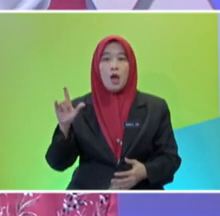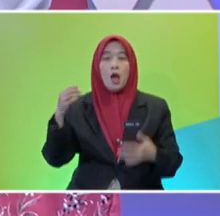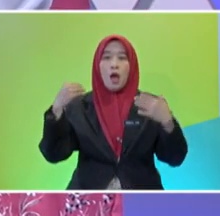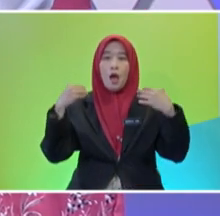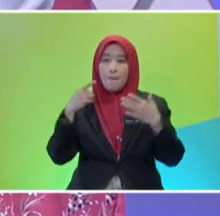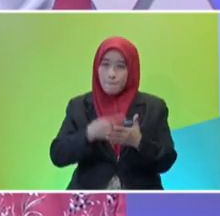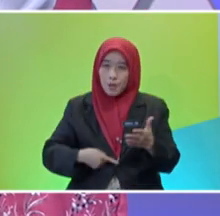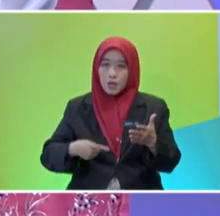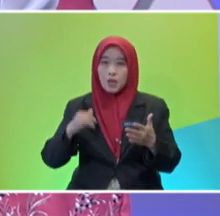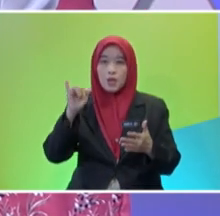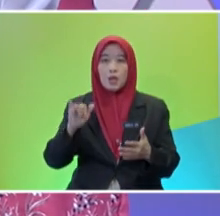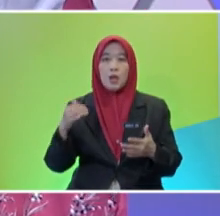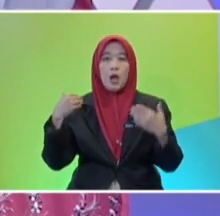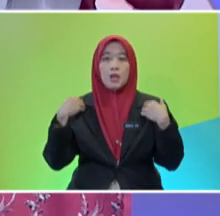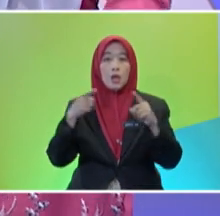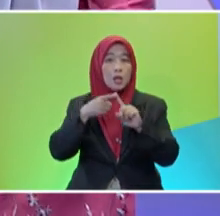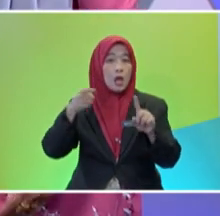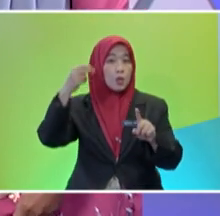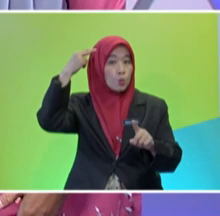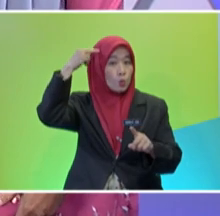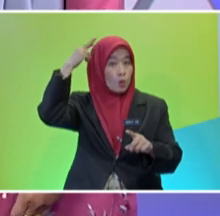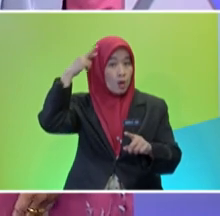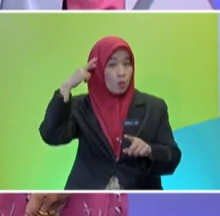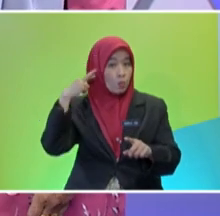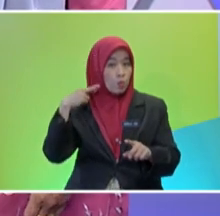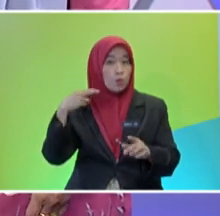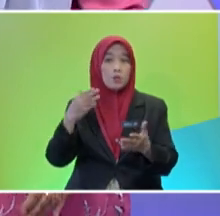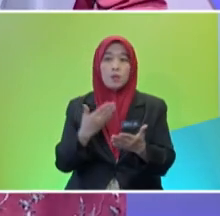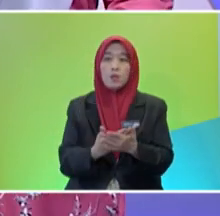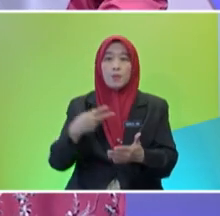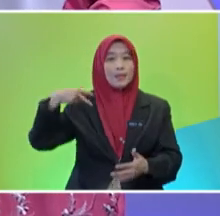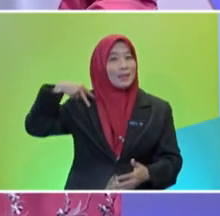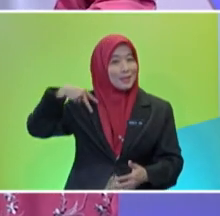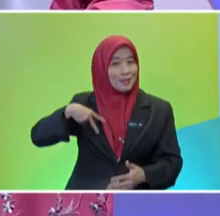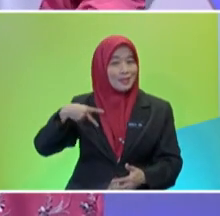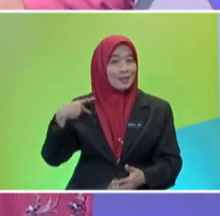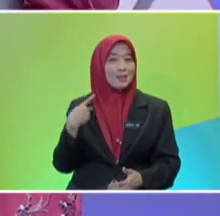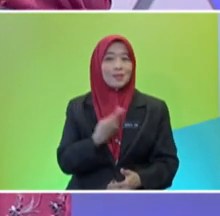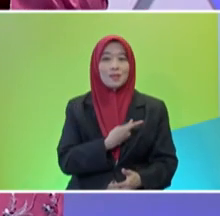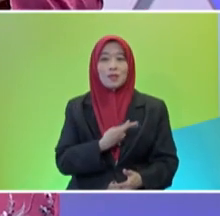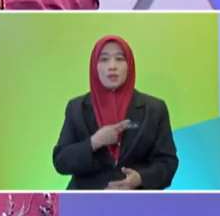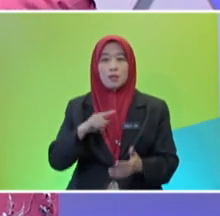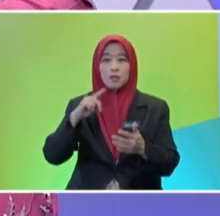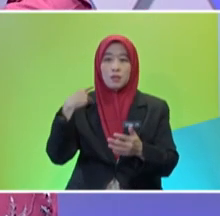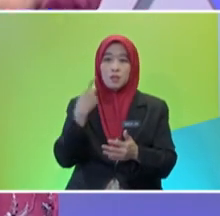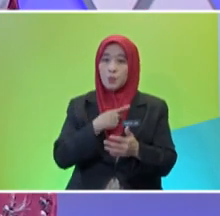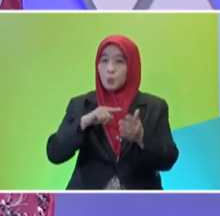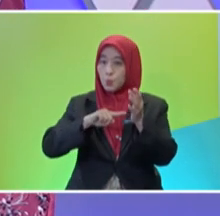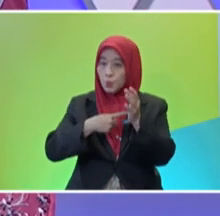ada daripada hujung rambut ke hujung kaki kita. Okey? Kita mulakan